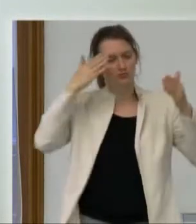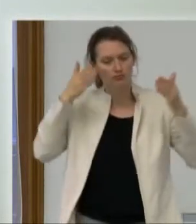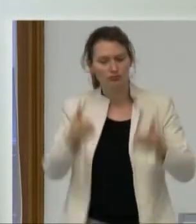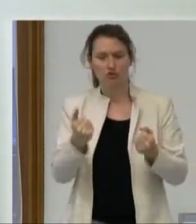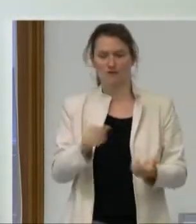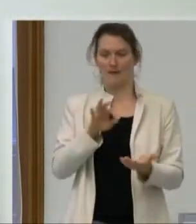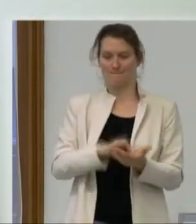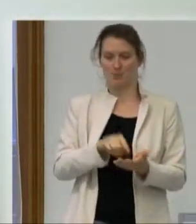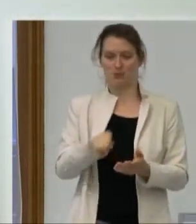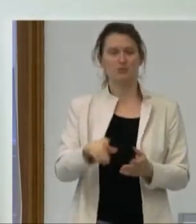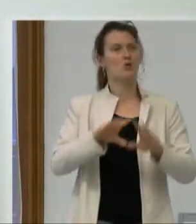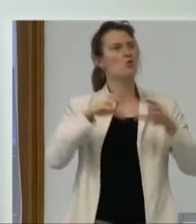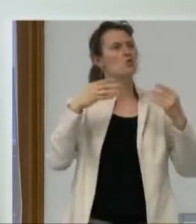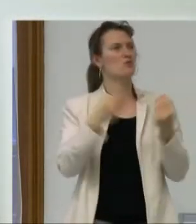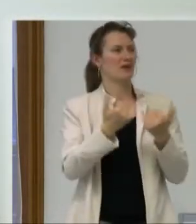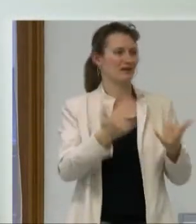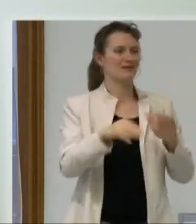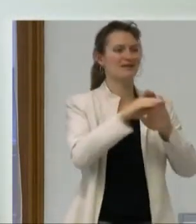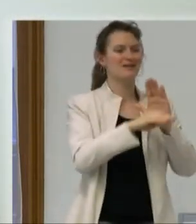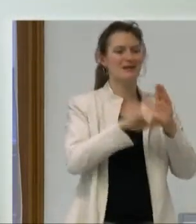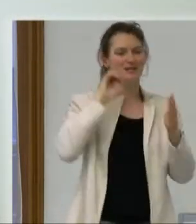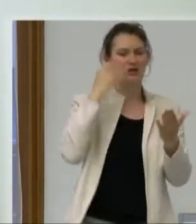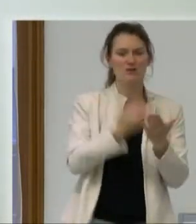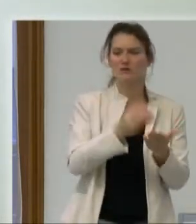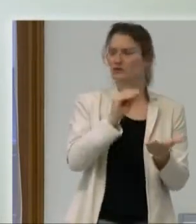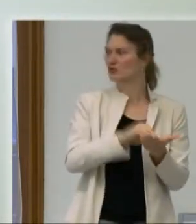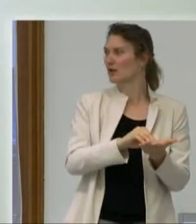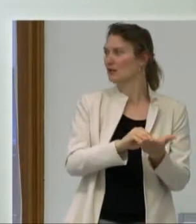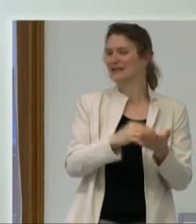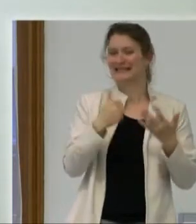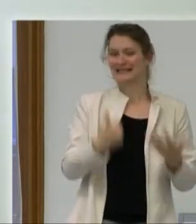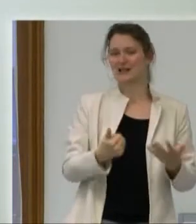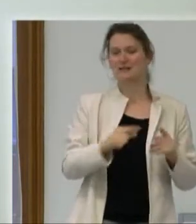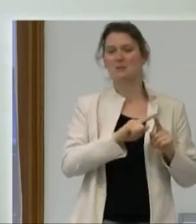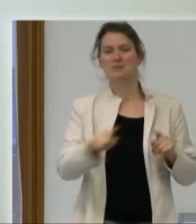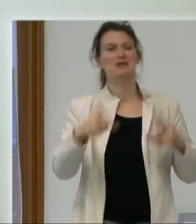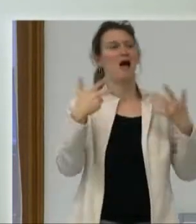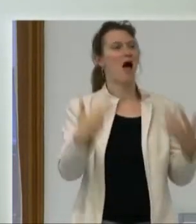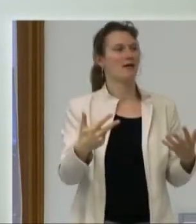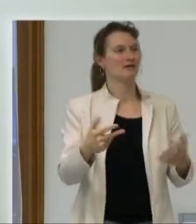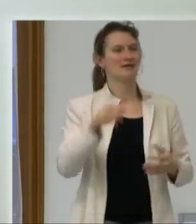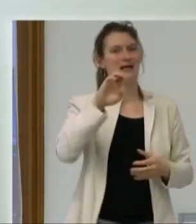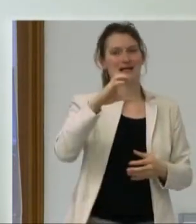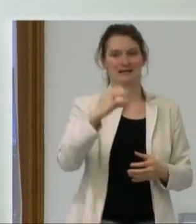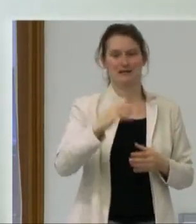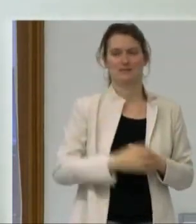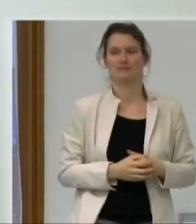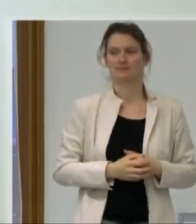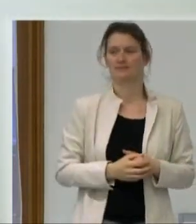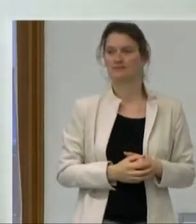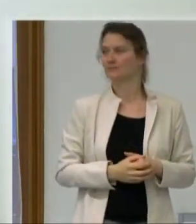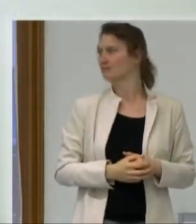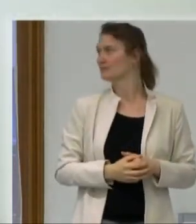spezialisieren, in einem Umfang von, wie es momentan im Gesetzesentwurf vorgesehen ist, 60 bis 80 EC.